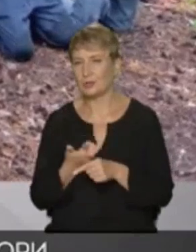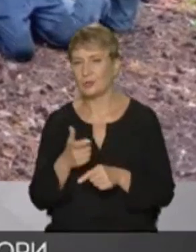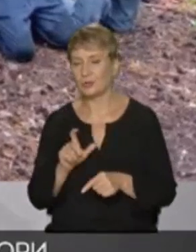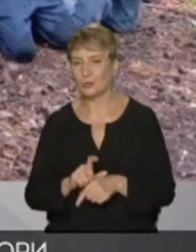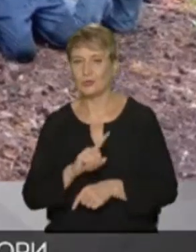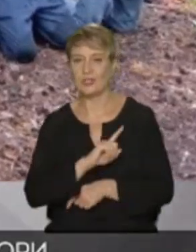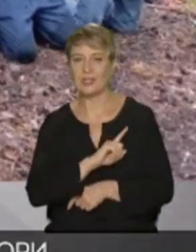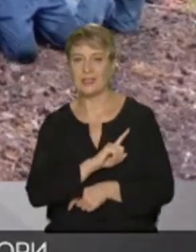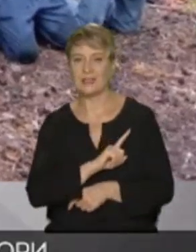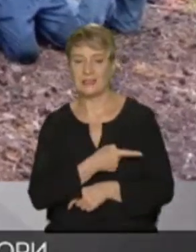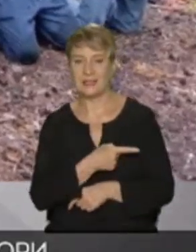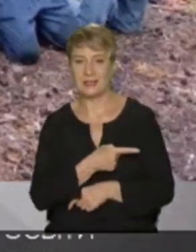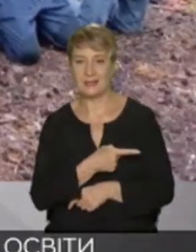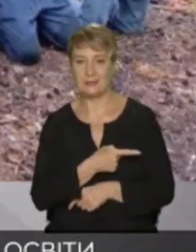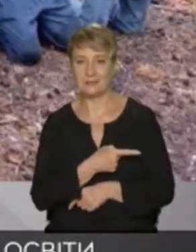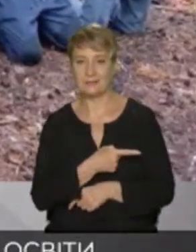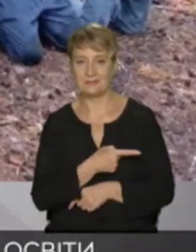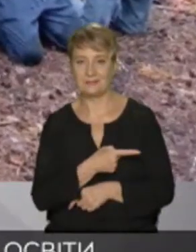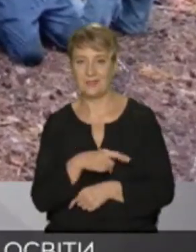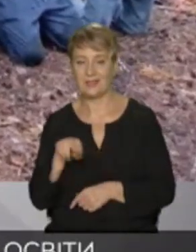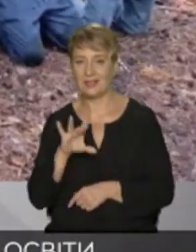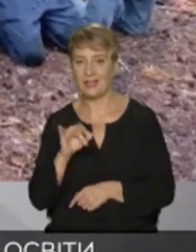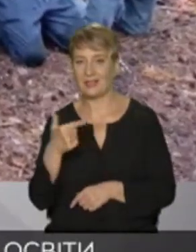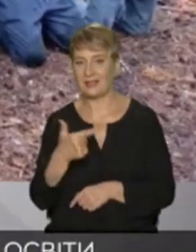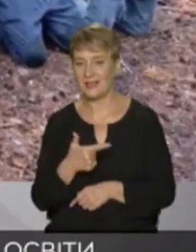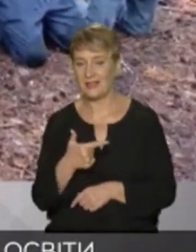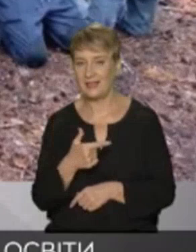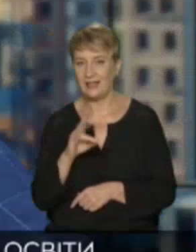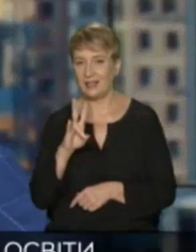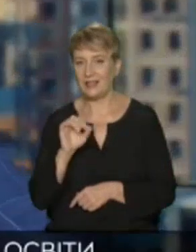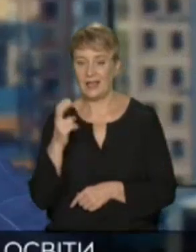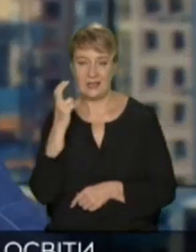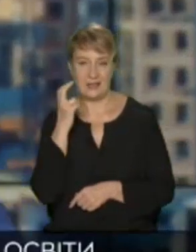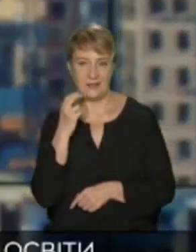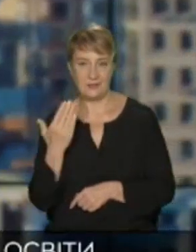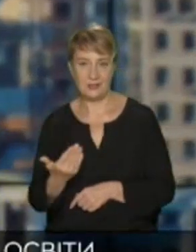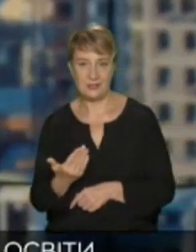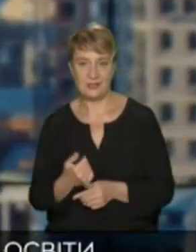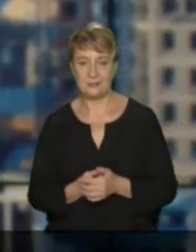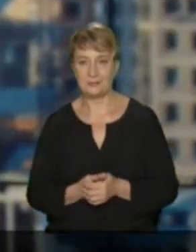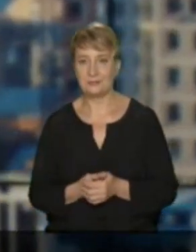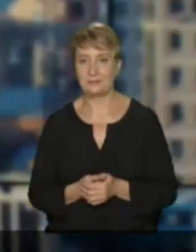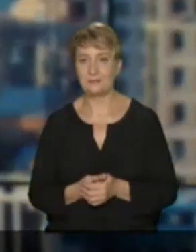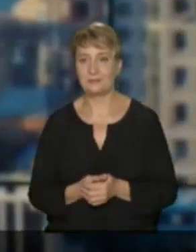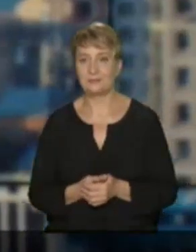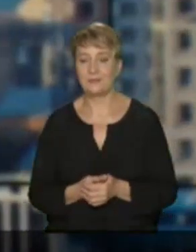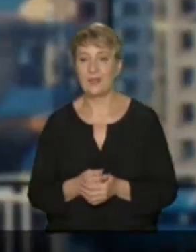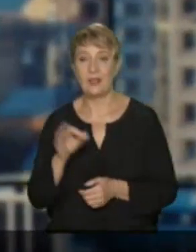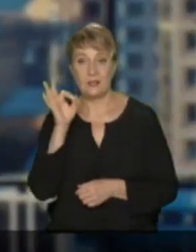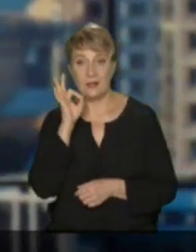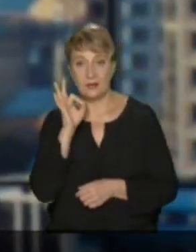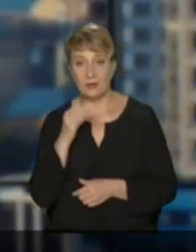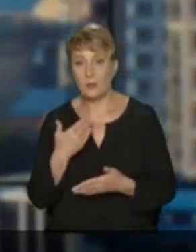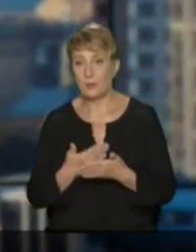сильна параноя в ловлі ДРГ на Київщині, зокрема єгерями, це підступна річ. Але я вам нагадаю, в